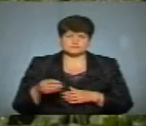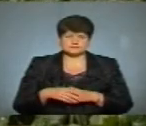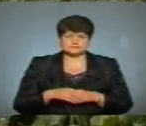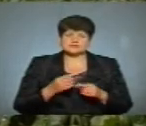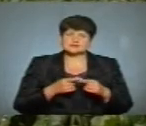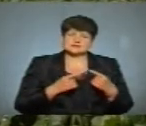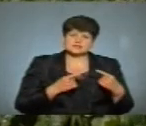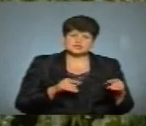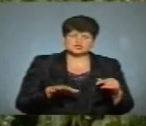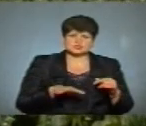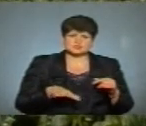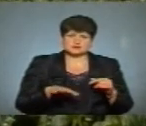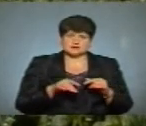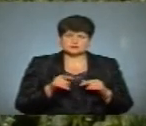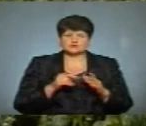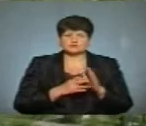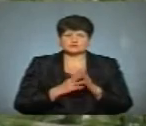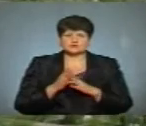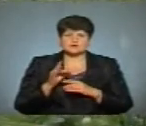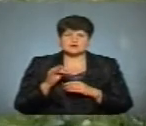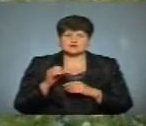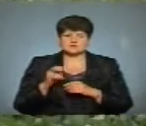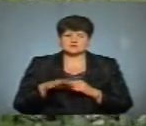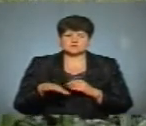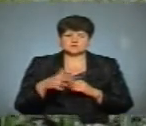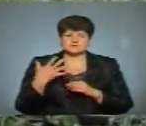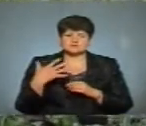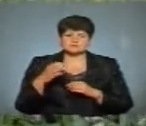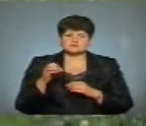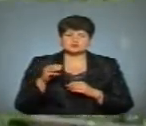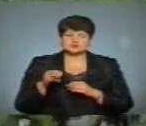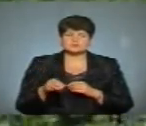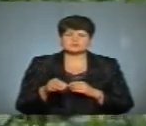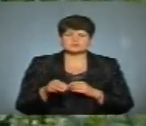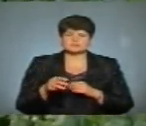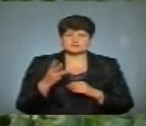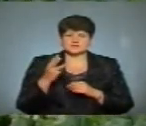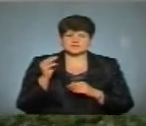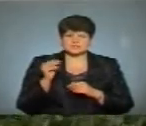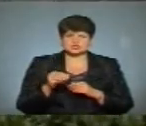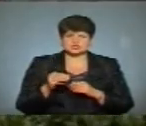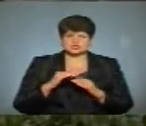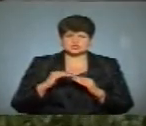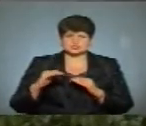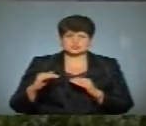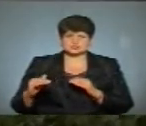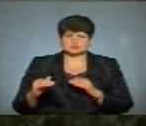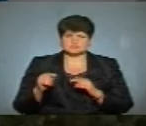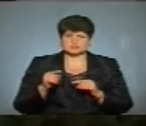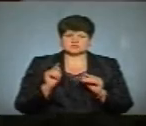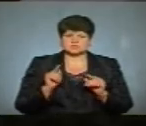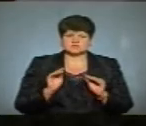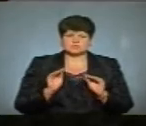інша ділянка в селі Довжанка. Тут вирощують равликів на площі 50 сотих під майже 3000 щитів. Ми тут лише їх